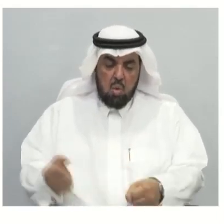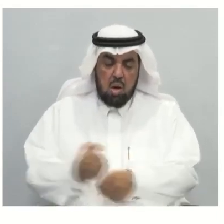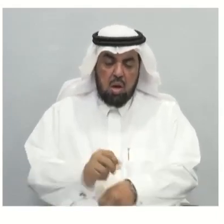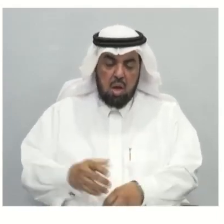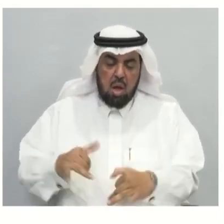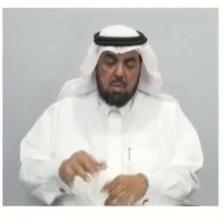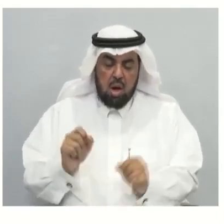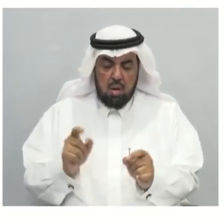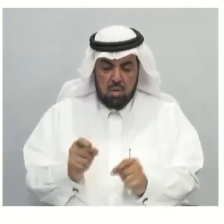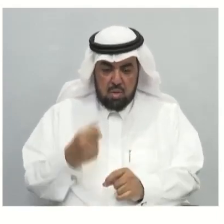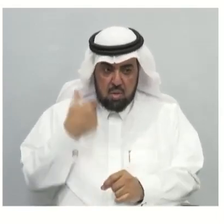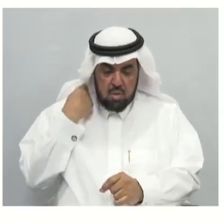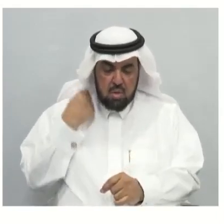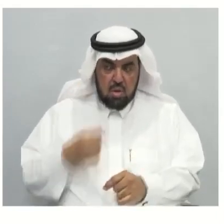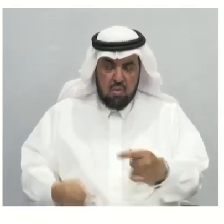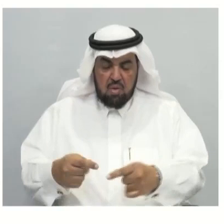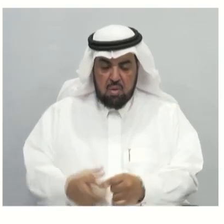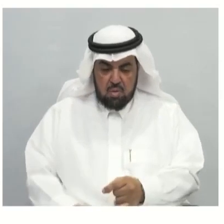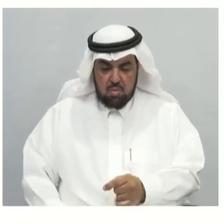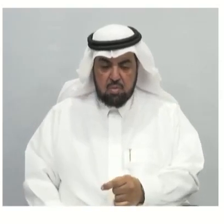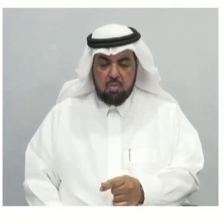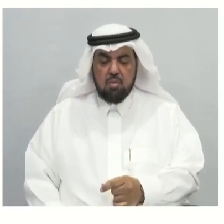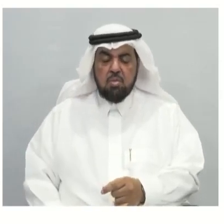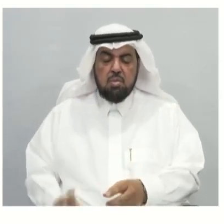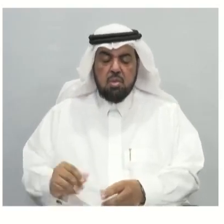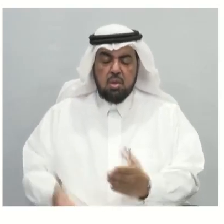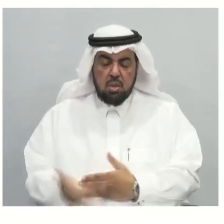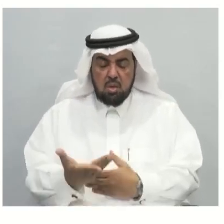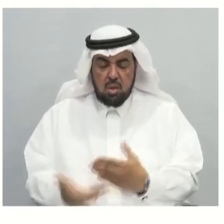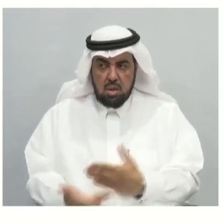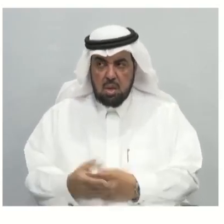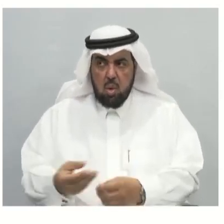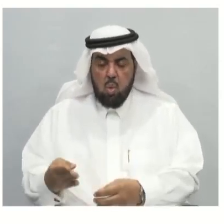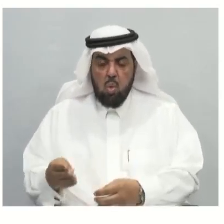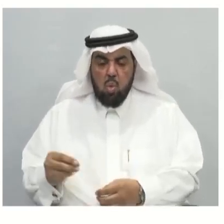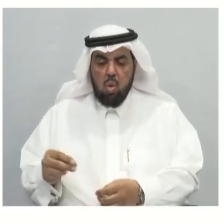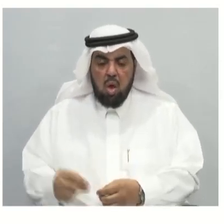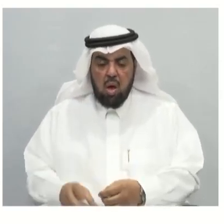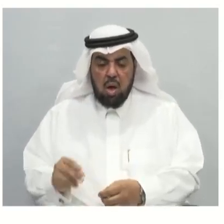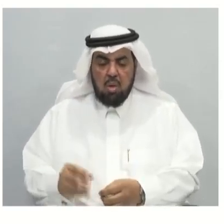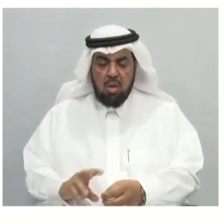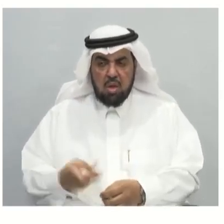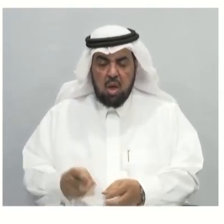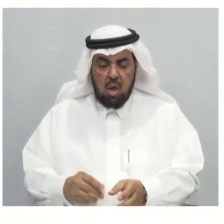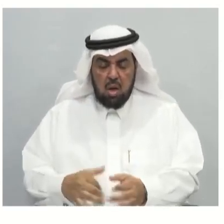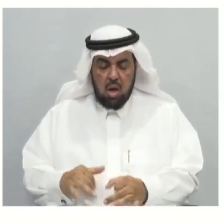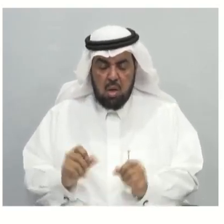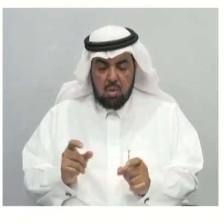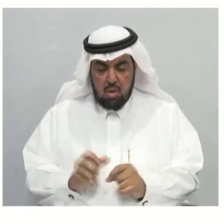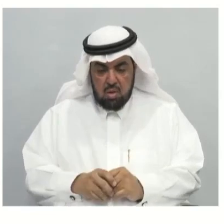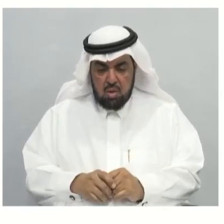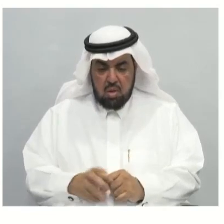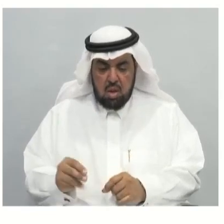عبر الويب النماذج الفرق نعمل مقارنه بين النماذج المطبوعه الورقيه والنماذج الرقميه اللي هي عبر